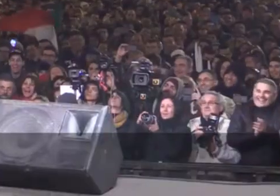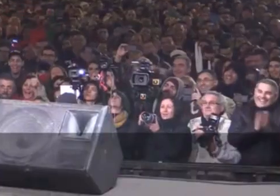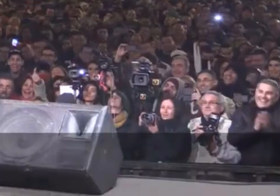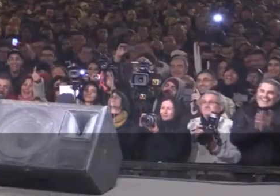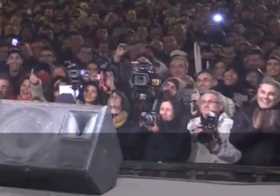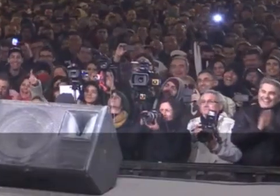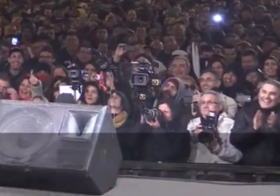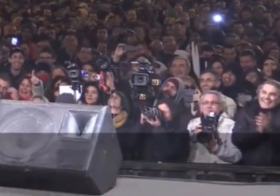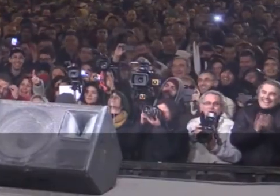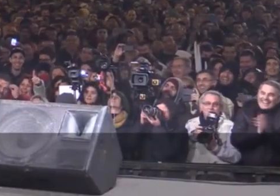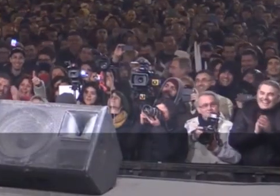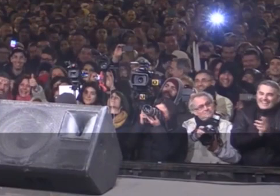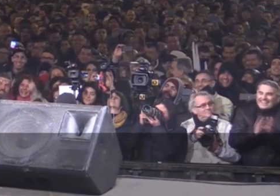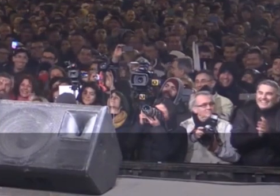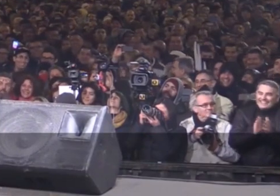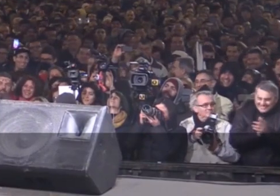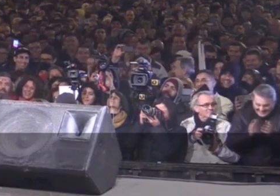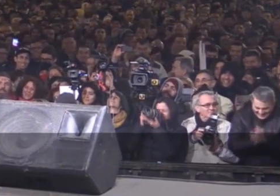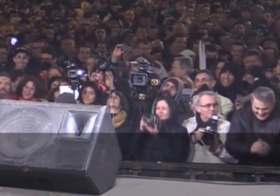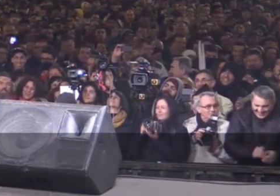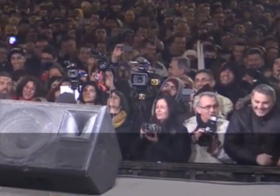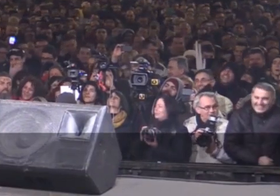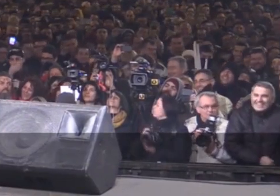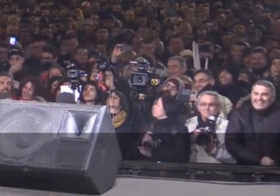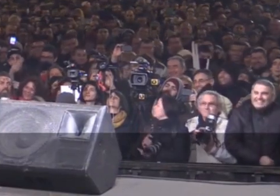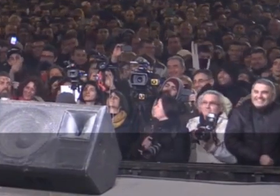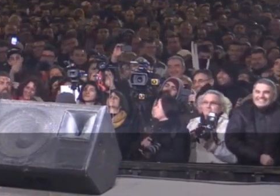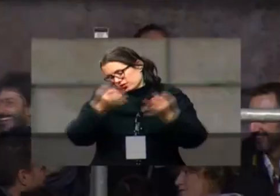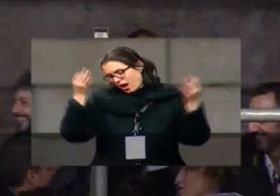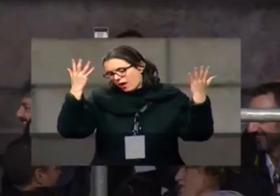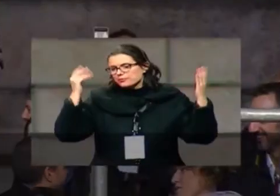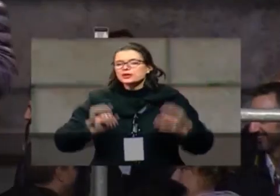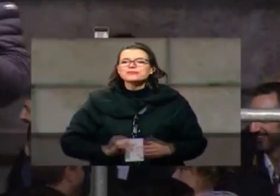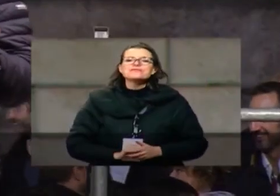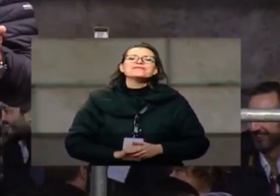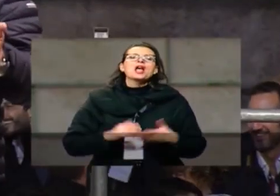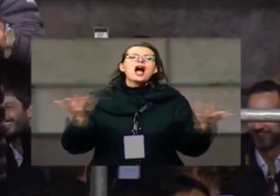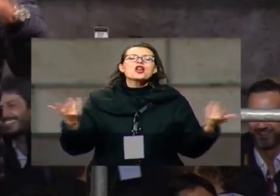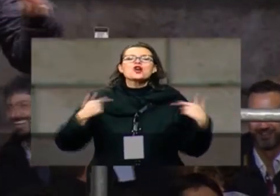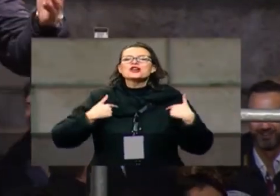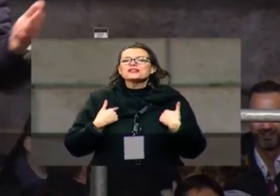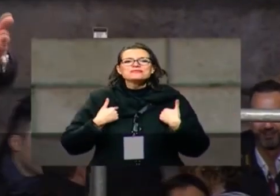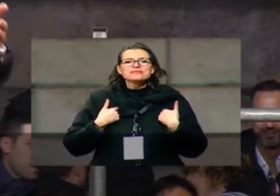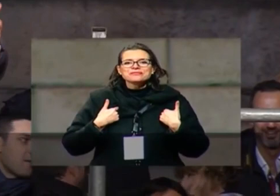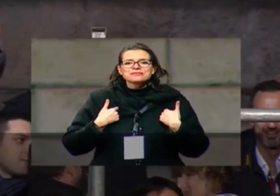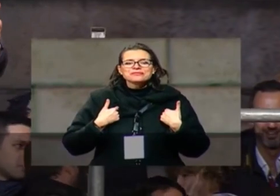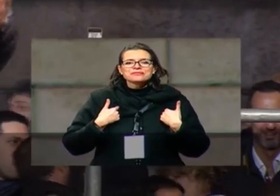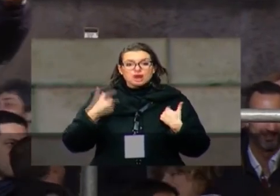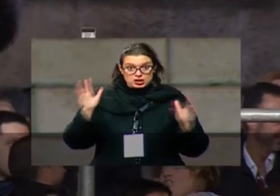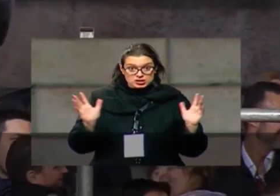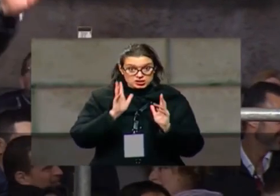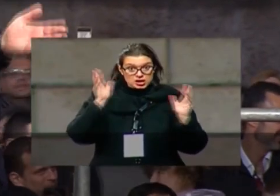frase qua il solito Grillo ma voglio dire voglio dire non ci stiamo più questa è schizofrenia